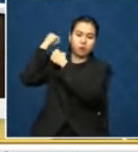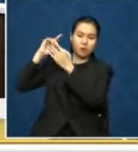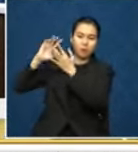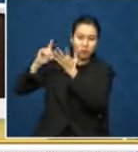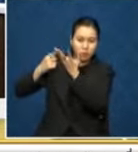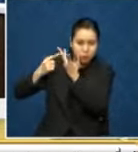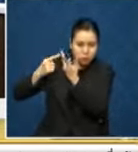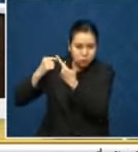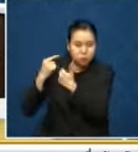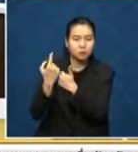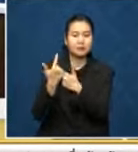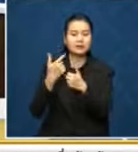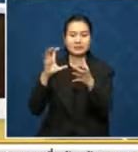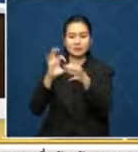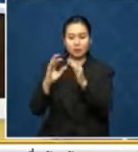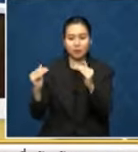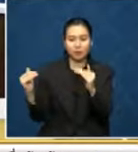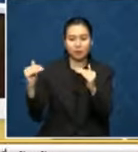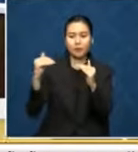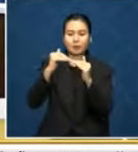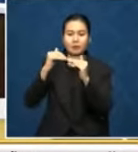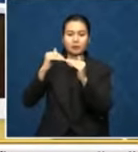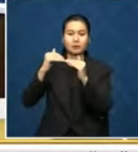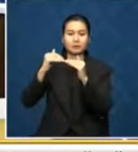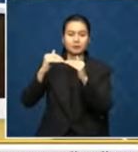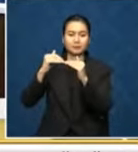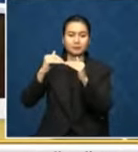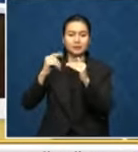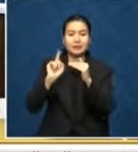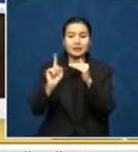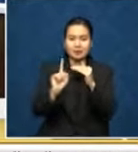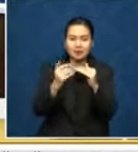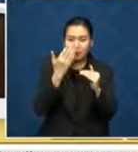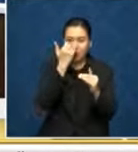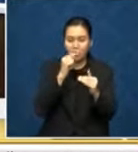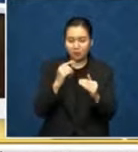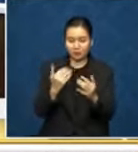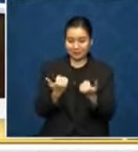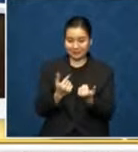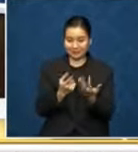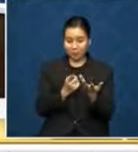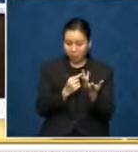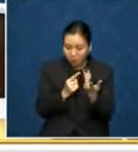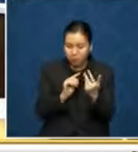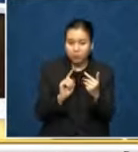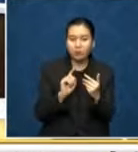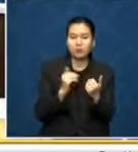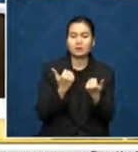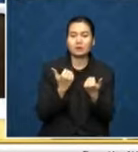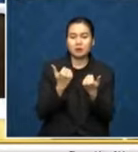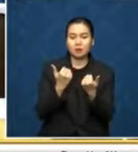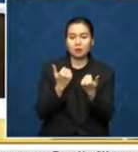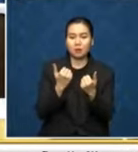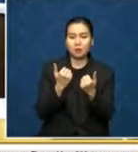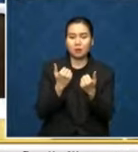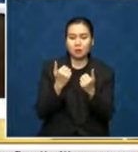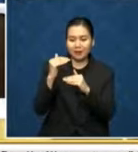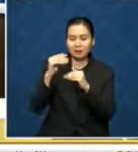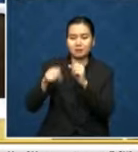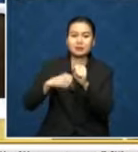หลังกระบวนการยุติธรรมทางอาญาครับเพราะว่าตอนนี้เราถ้านับจากวันนี้เป็นต้นไปนะครับเราจะเหลืออีกเวลาอีก